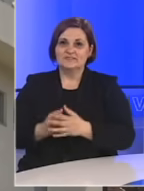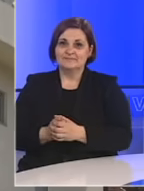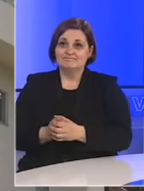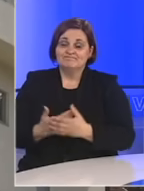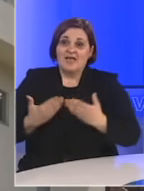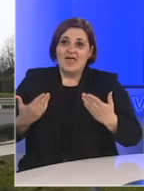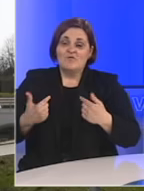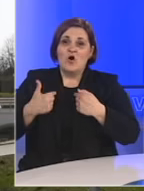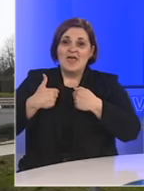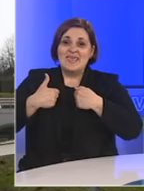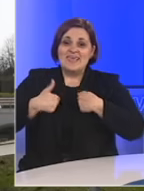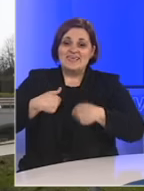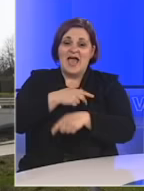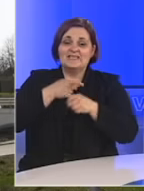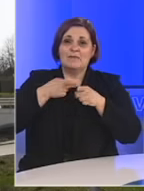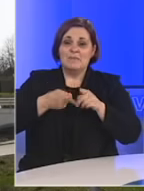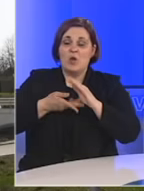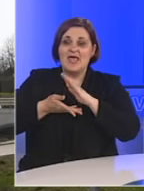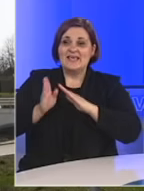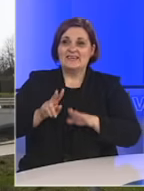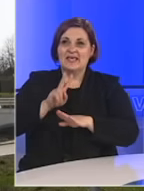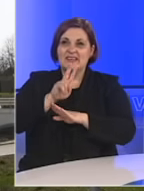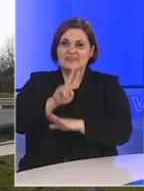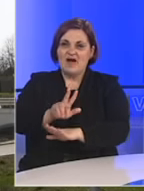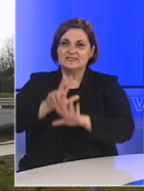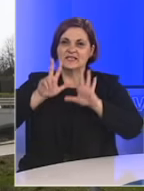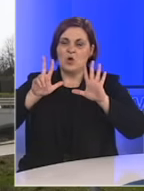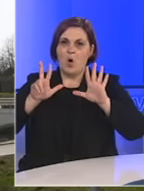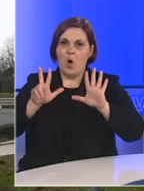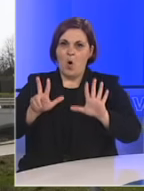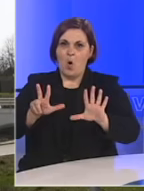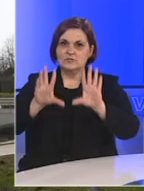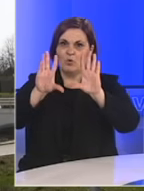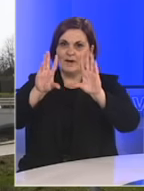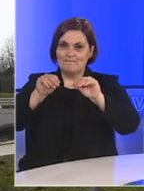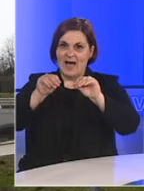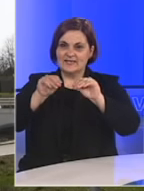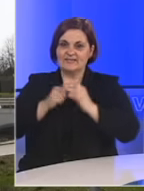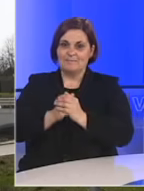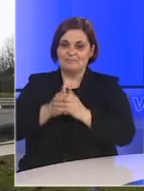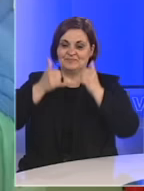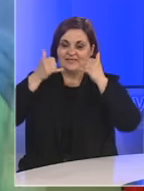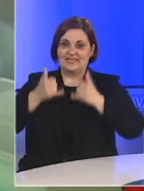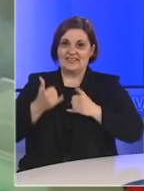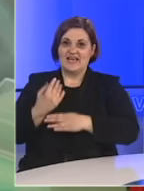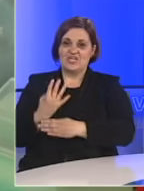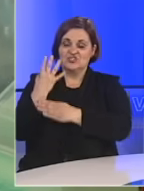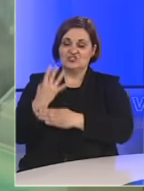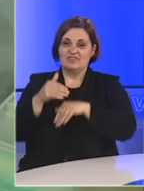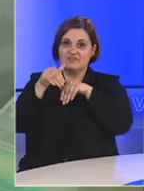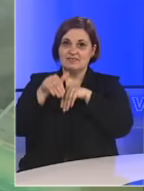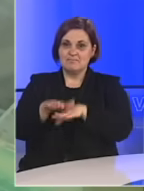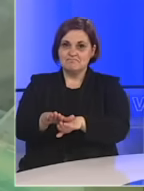Pa evo, ja sam iz bolnice izašao 28. marta, danas je 4. maj